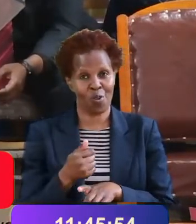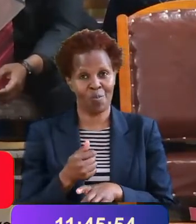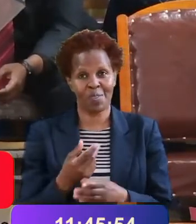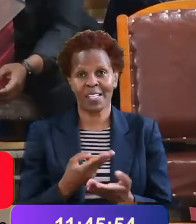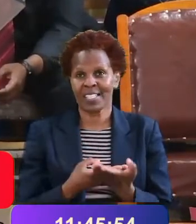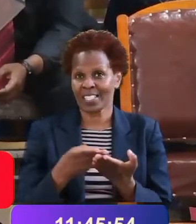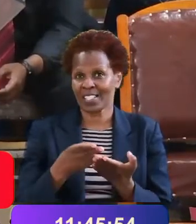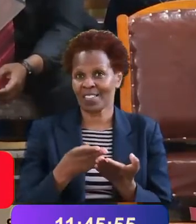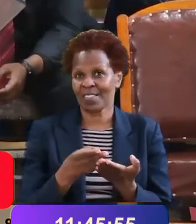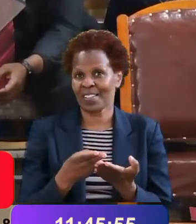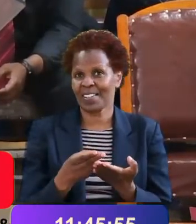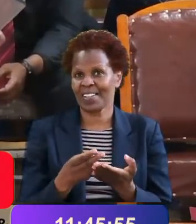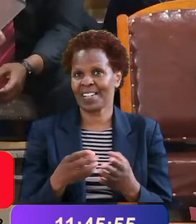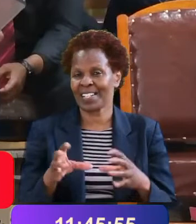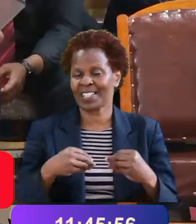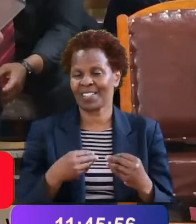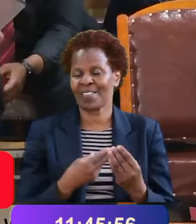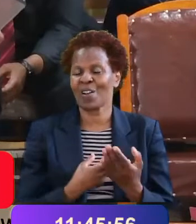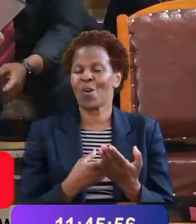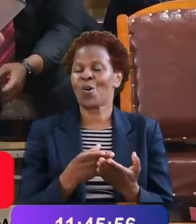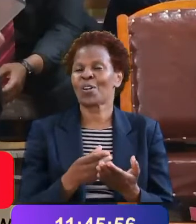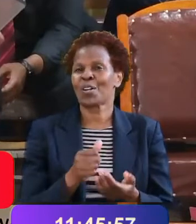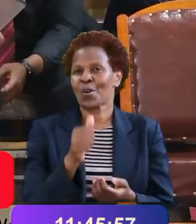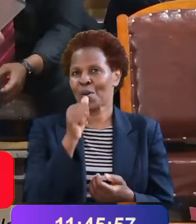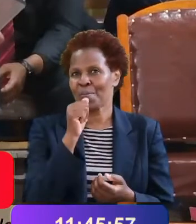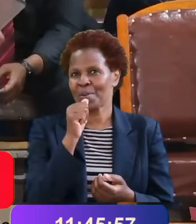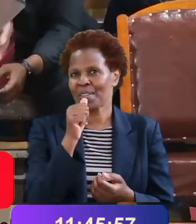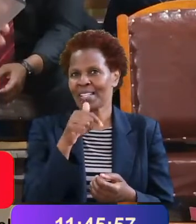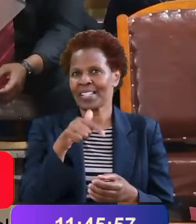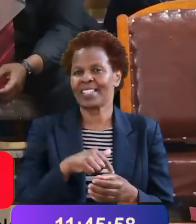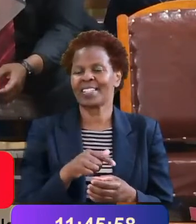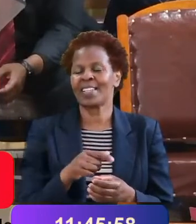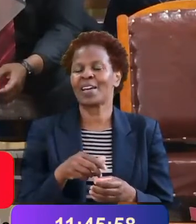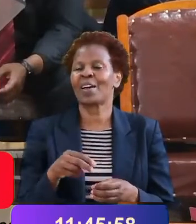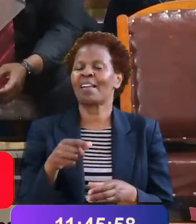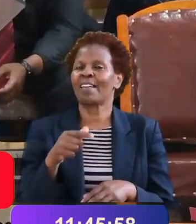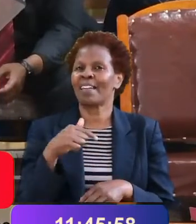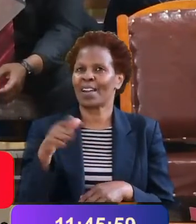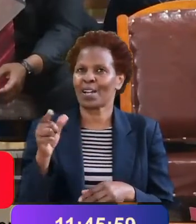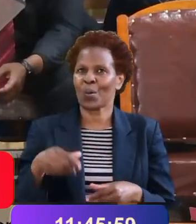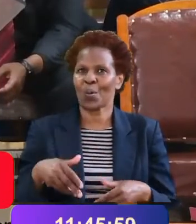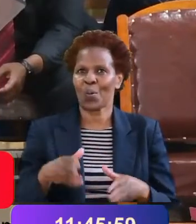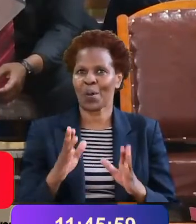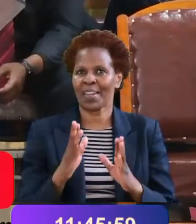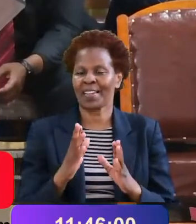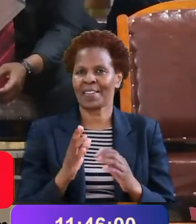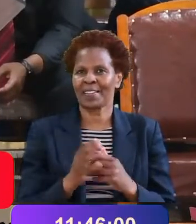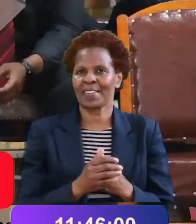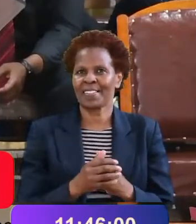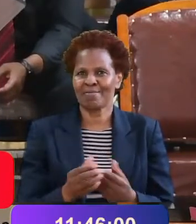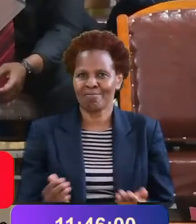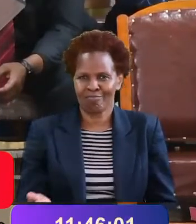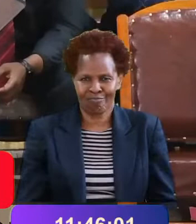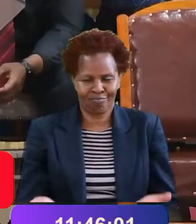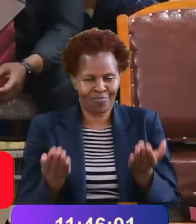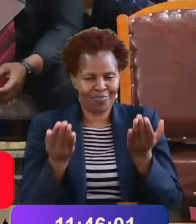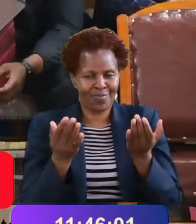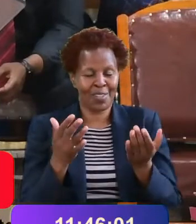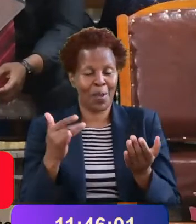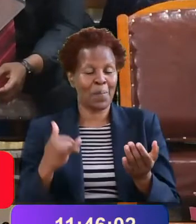do it na njia ambayo inafaa. Ule kwa sababu alikuwa ametoa umangali inuliwa juu na wazee